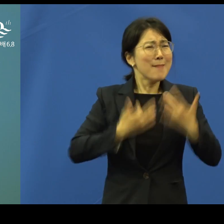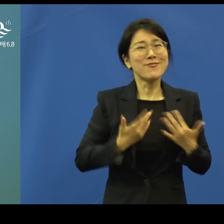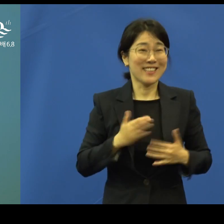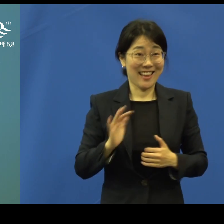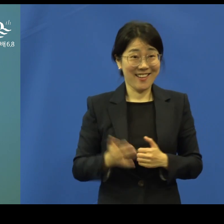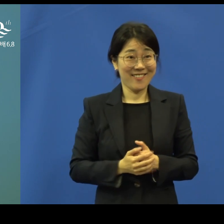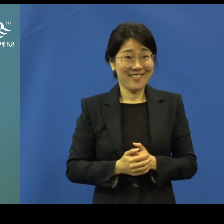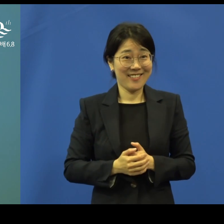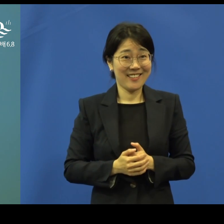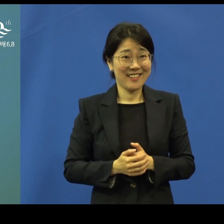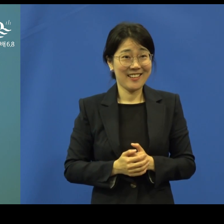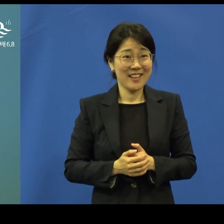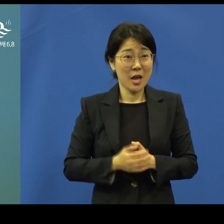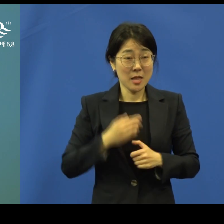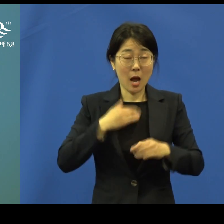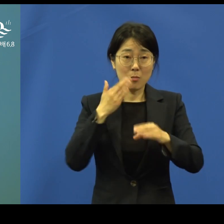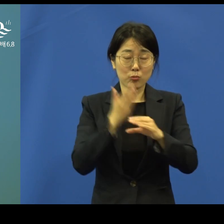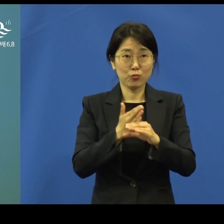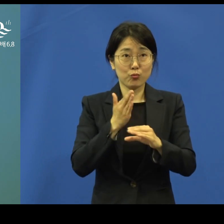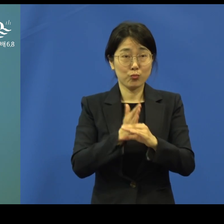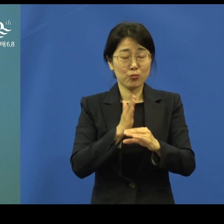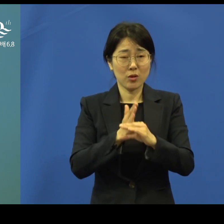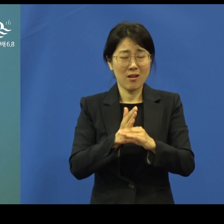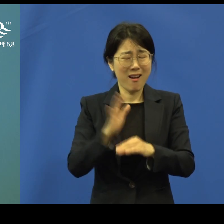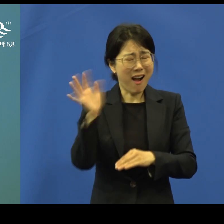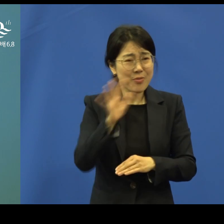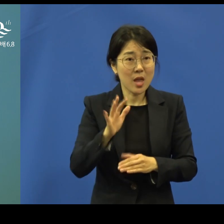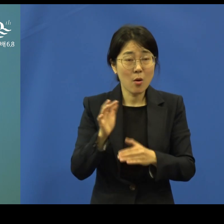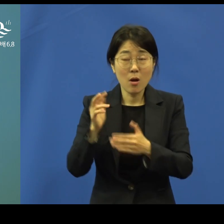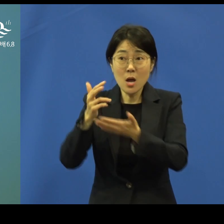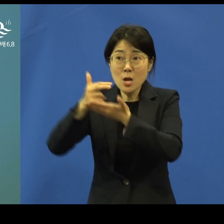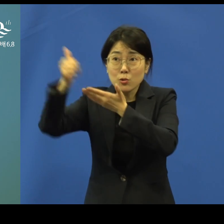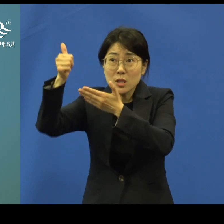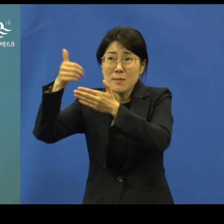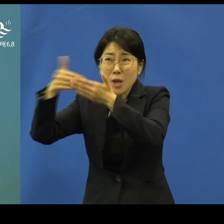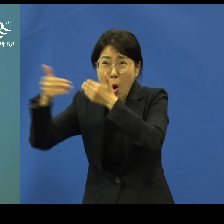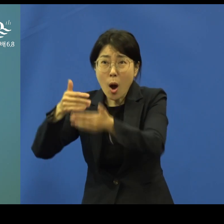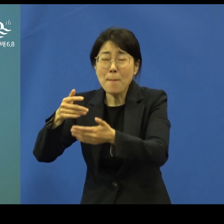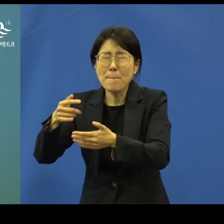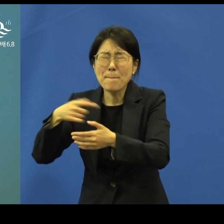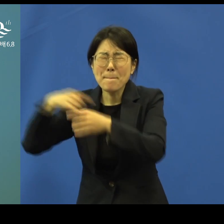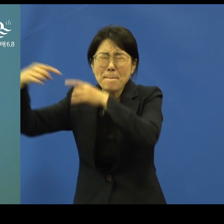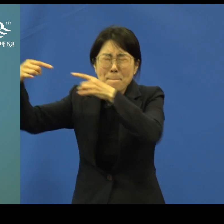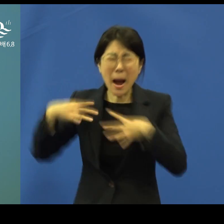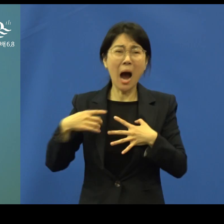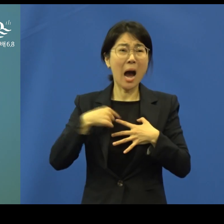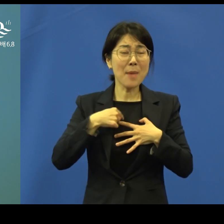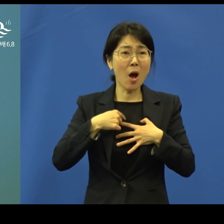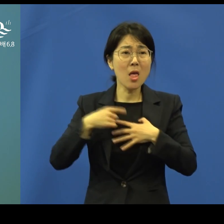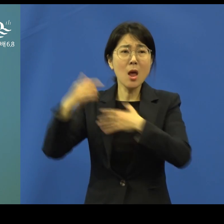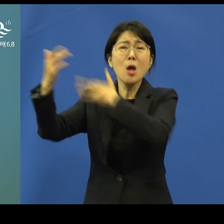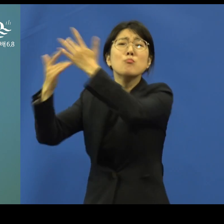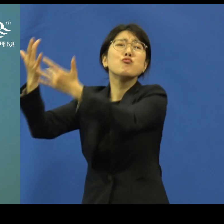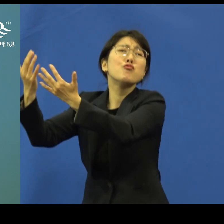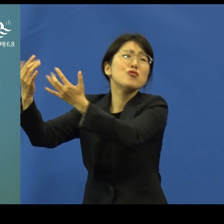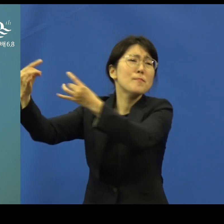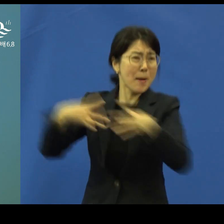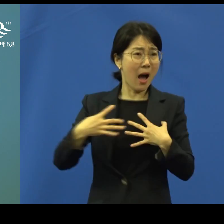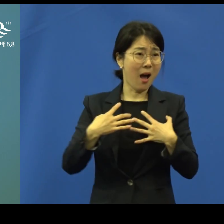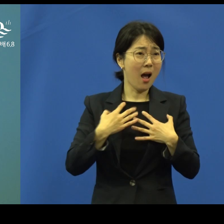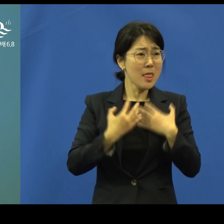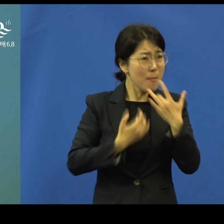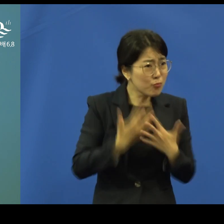내가 무엇을 믿는지, 내가 믿는 하나님이 누구이신지, 그분이 우리에게 행하신 일이 무엇인지를